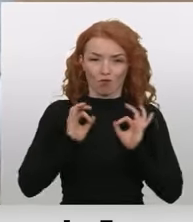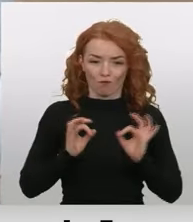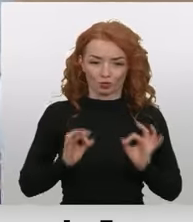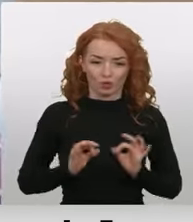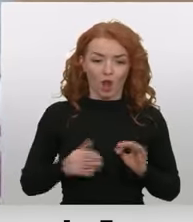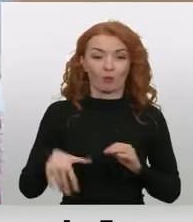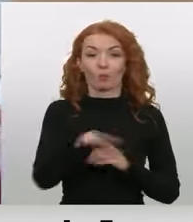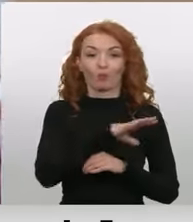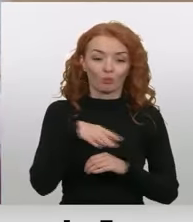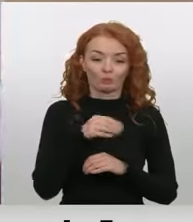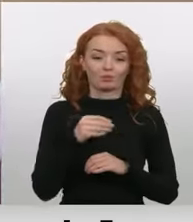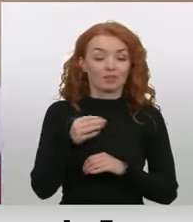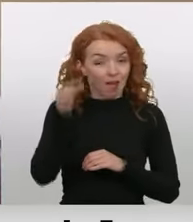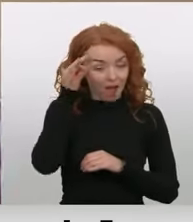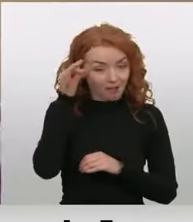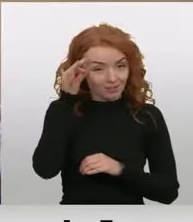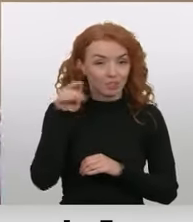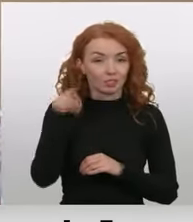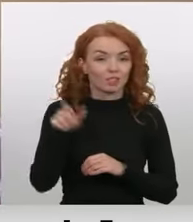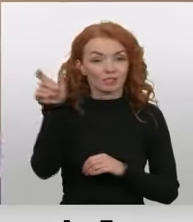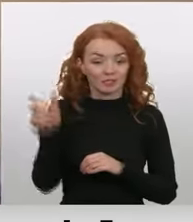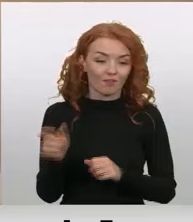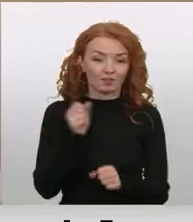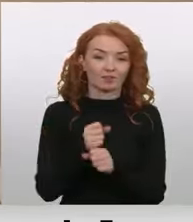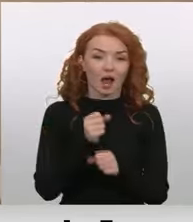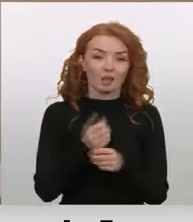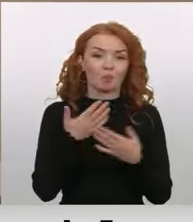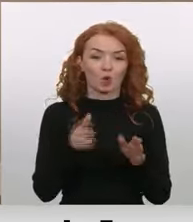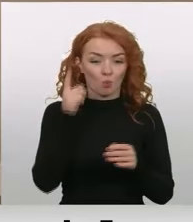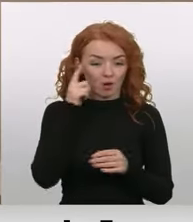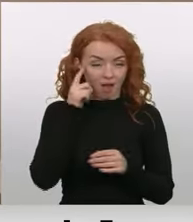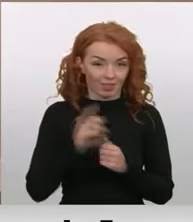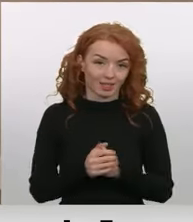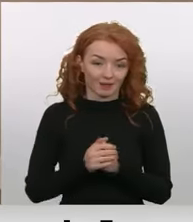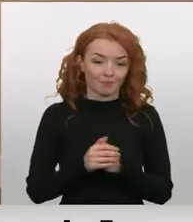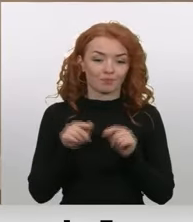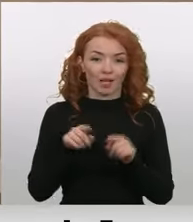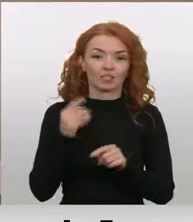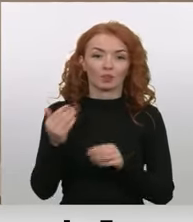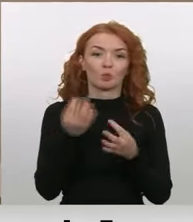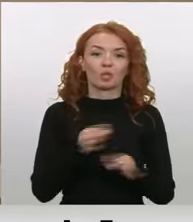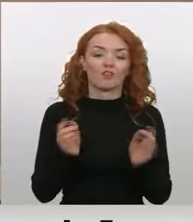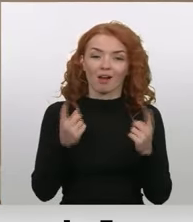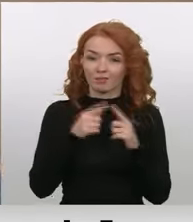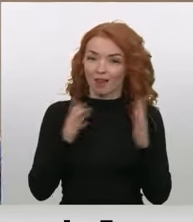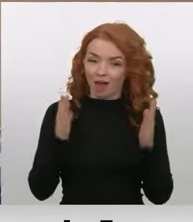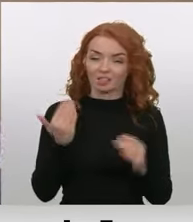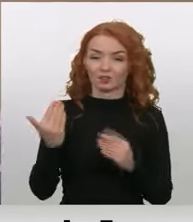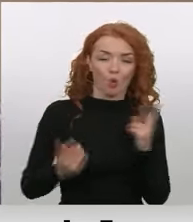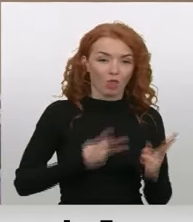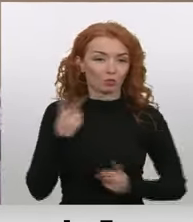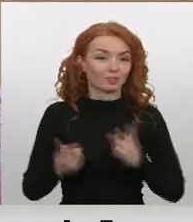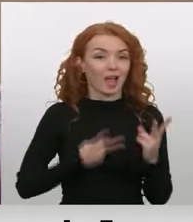ir jāatceras, ka šie cilvēki strādā brīvprātīgi. Tas ir viņa brīvais laiks, tas ir viņa